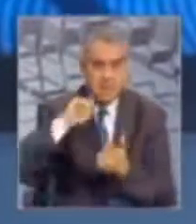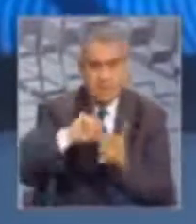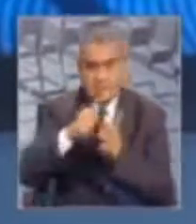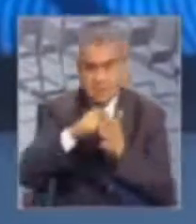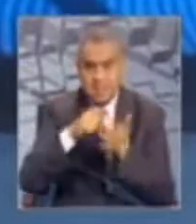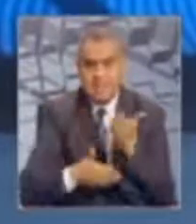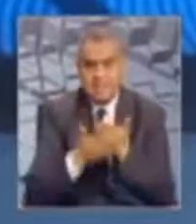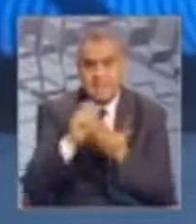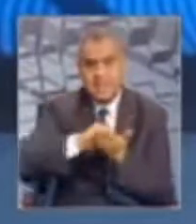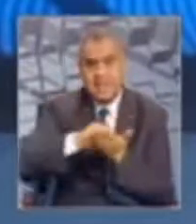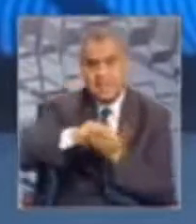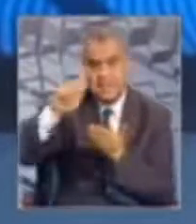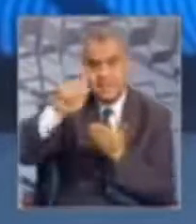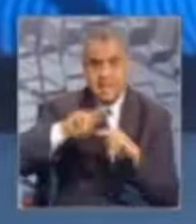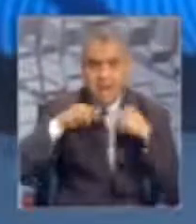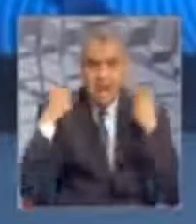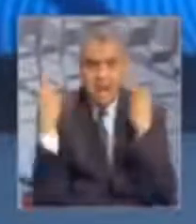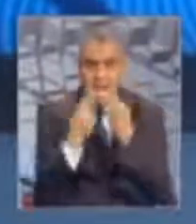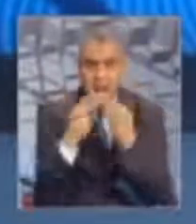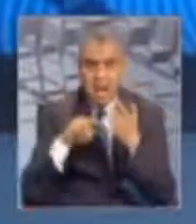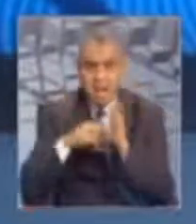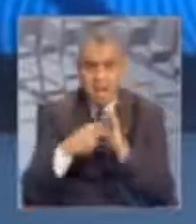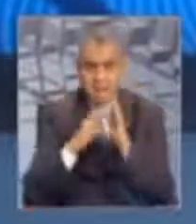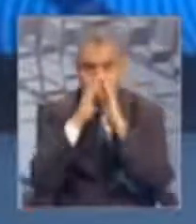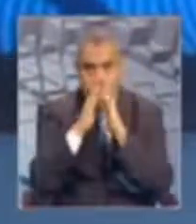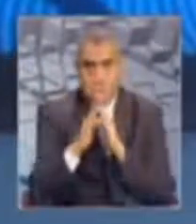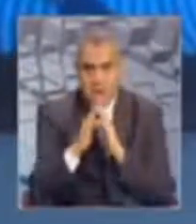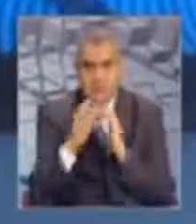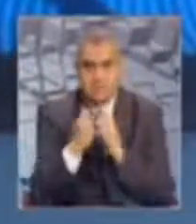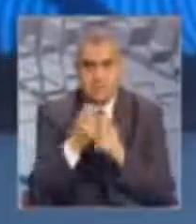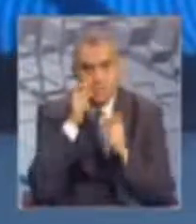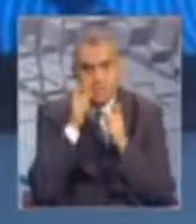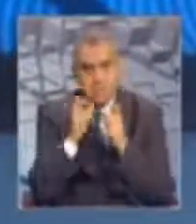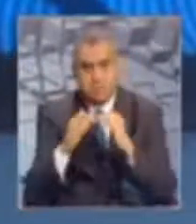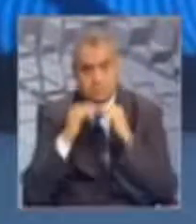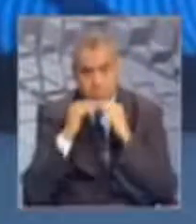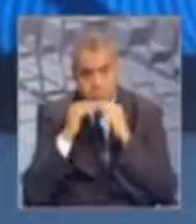رسالة للعالم أن مصر هي بلد الأمان وستظل كذلك.